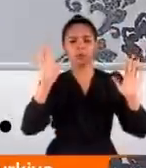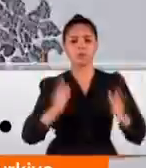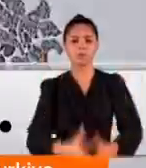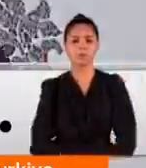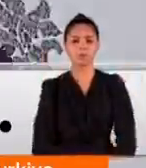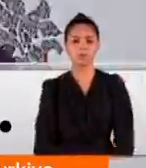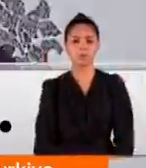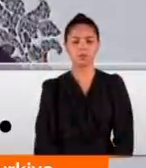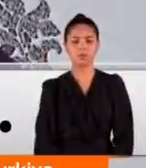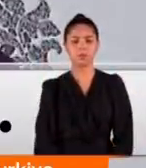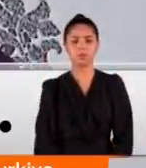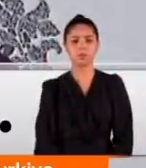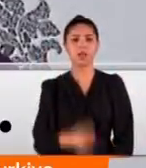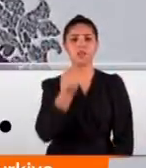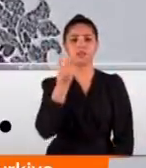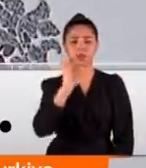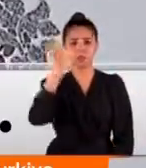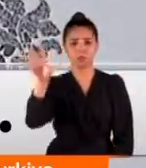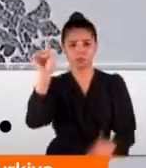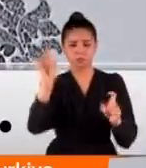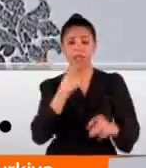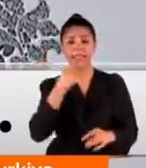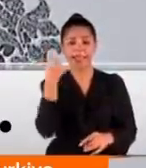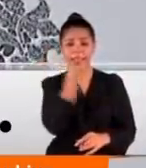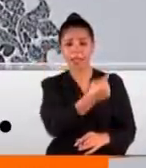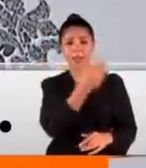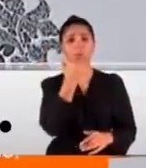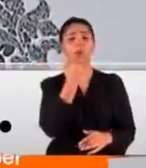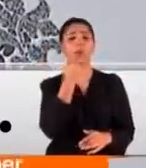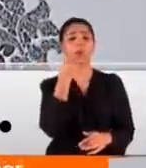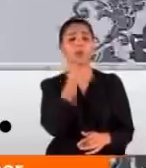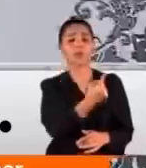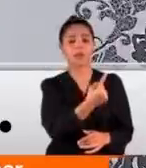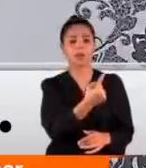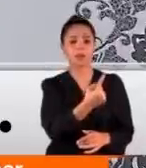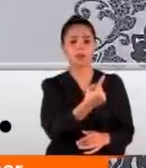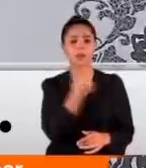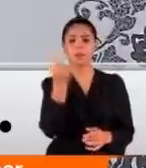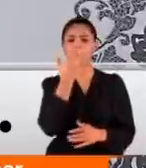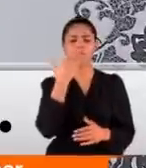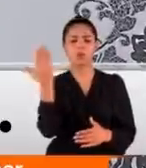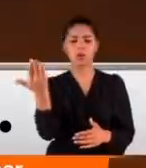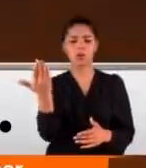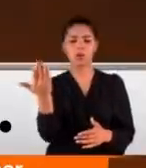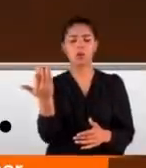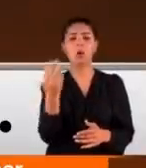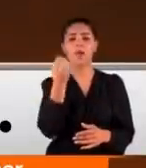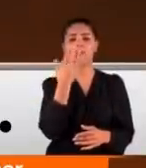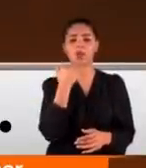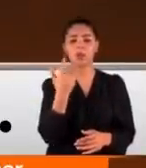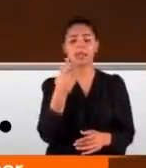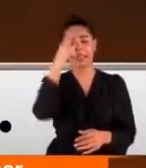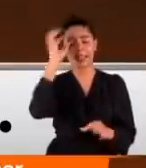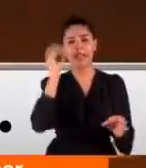fışkırdı. Yoksa dedim enfeksiyon mu aldı dedim. Yok teyze. Onda bir şey yok, enfeksiyon bir şey yok. Talihsiz